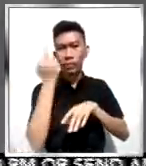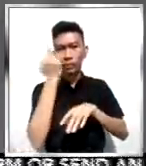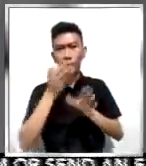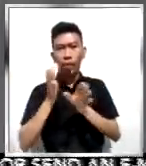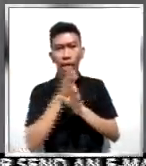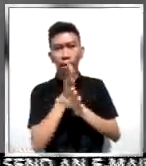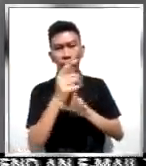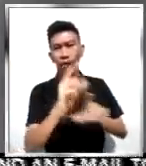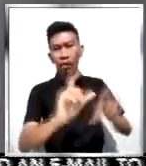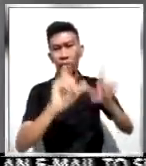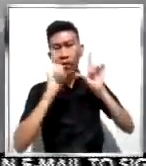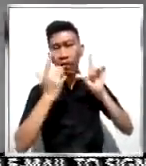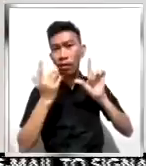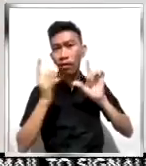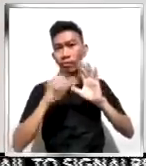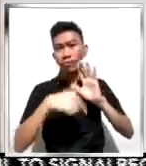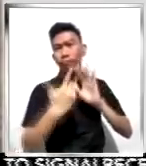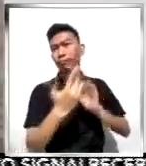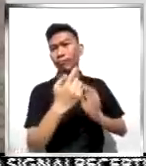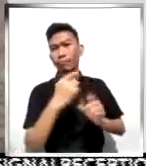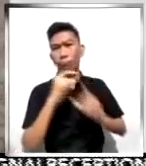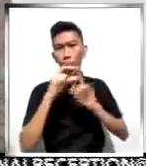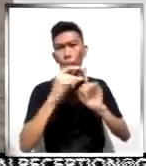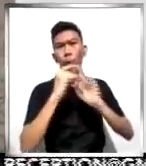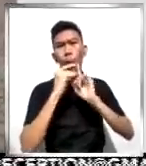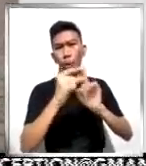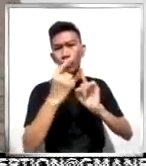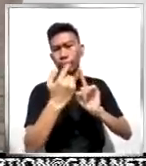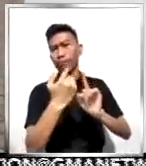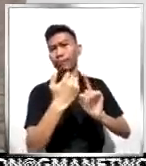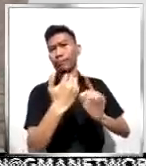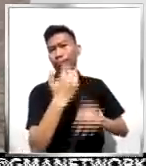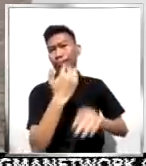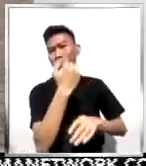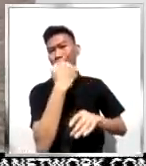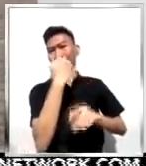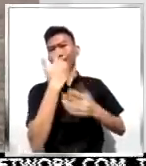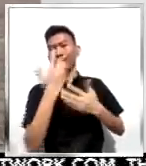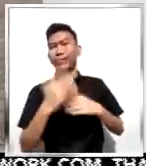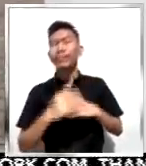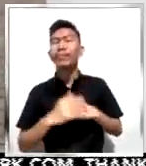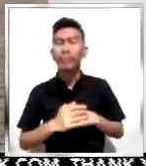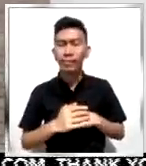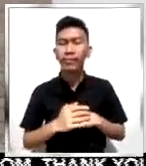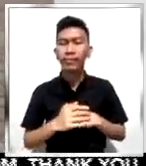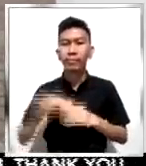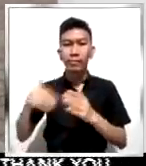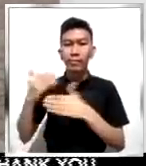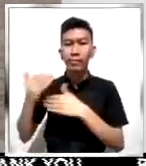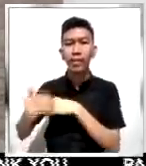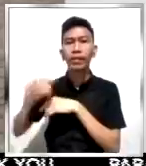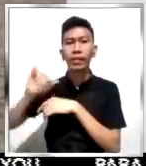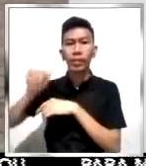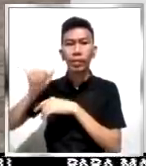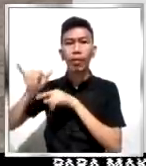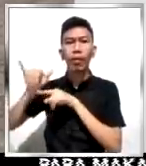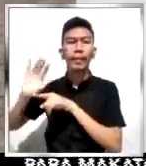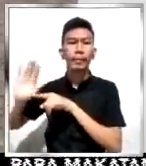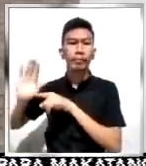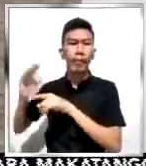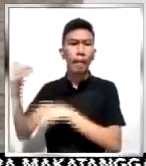ako, pinagmumura nila ako. Si Joy, di rin tunay na pangalan. Isang bank executive naman, tinakot